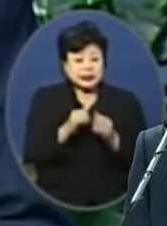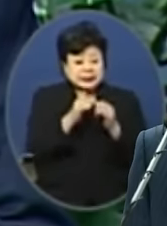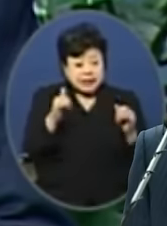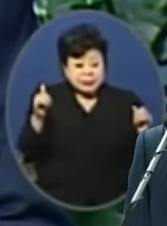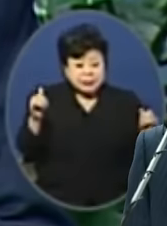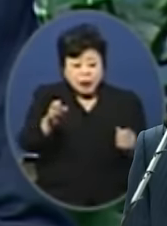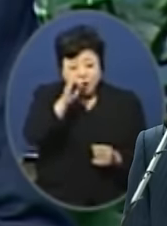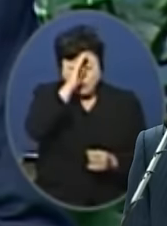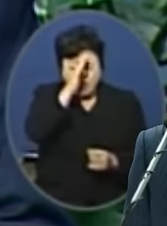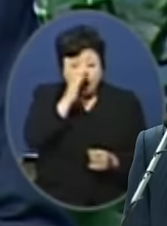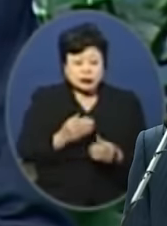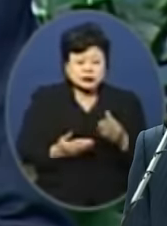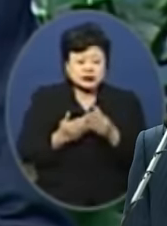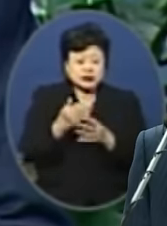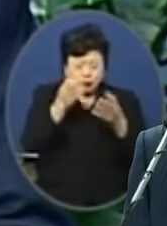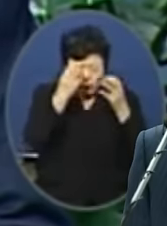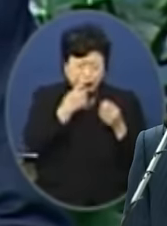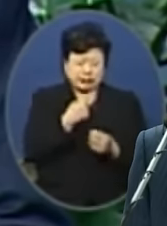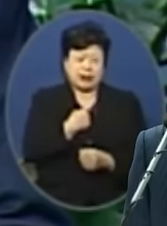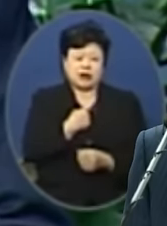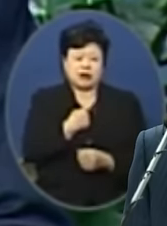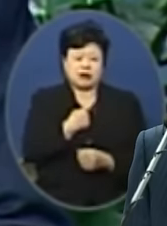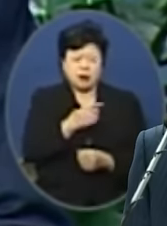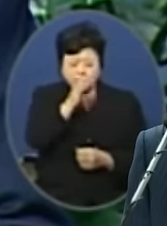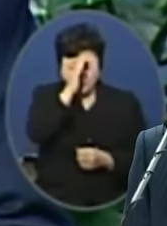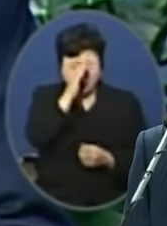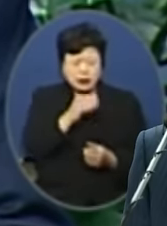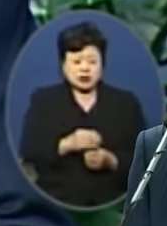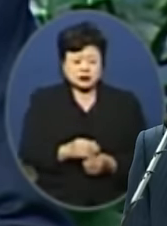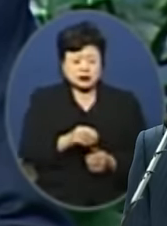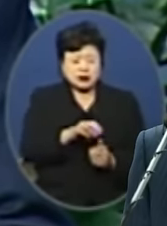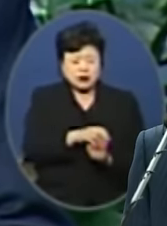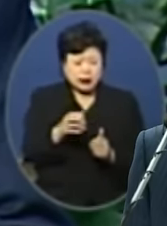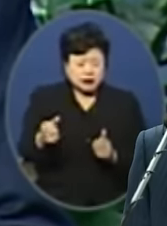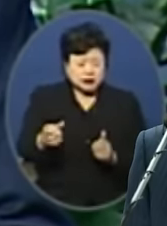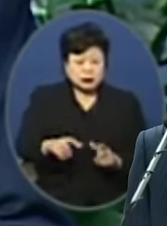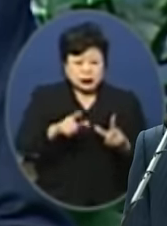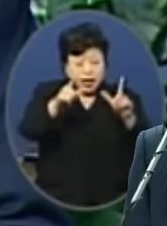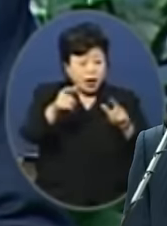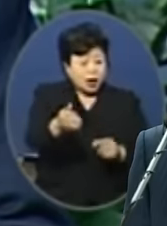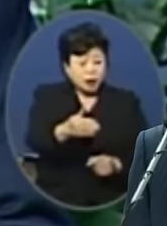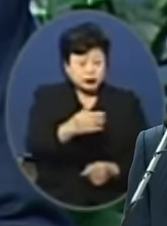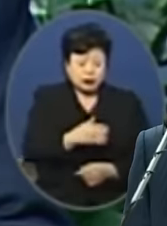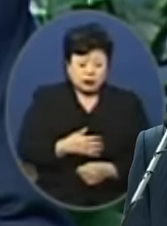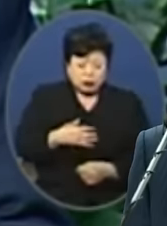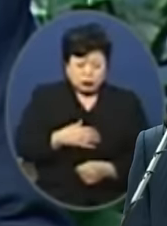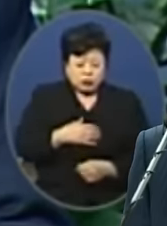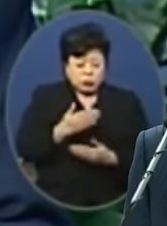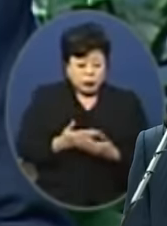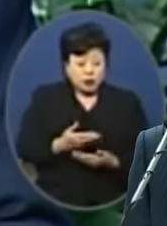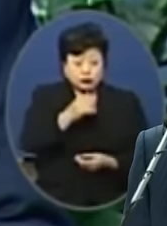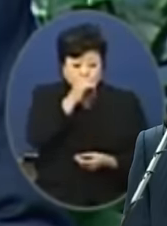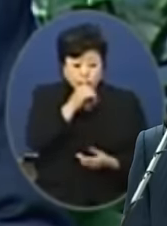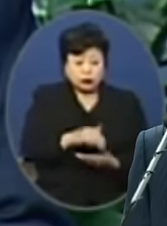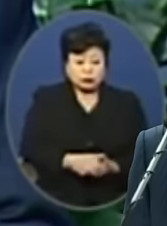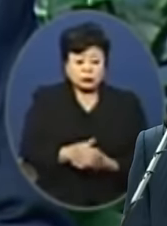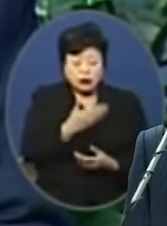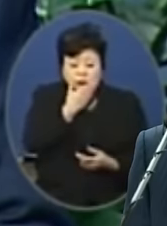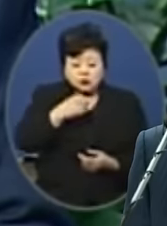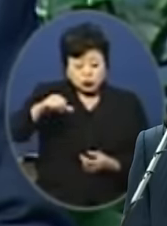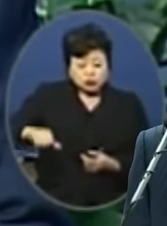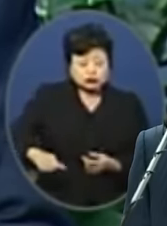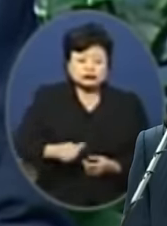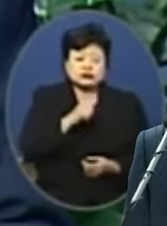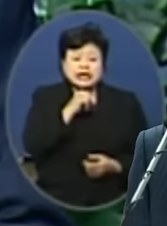사람들은 병이 들어서 고난을 당하고 병에서 노여 날이 없는 괴로움을 당하고 있는 것입니다. 저주와